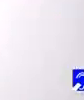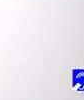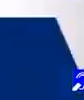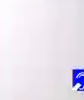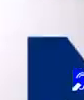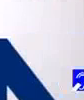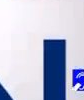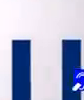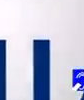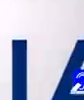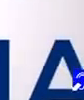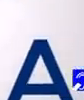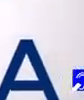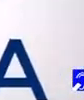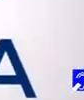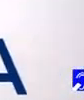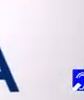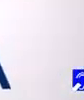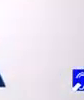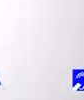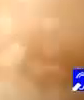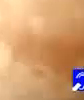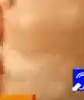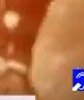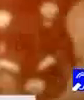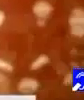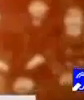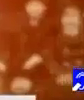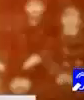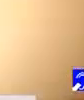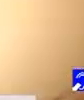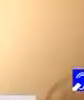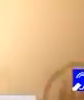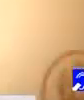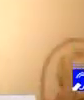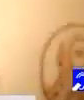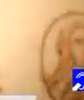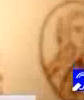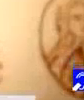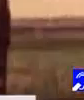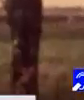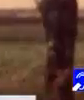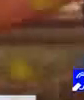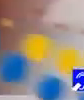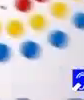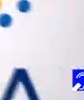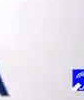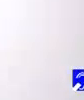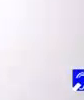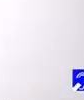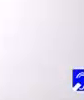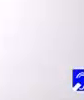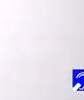Într-o zi istorică, îți oferim un proiect jurnalistic de importanță națională. Marți, 27 martie, la 100 de ani de la